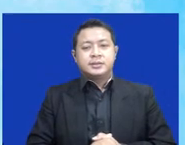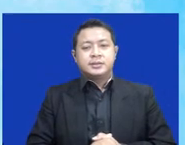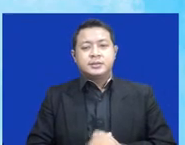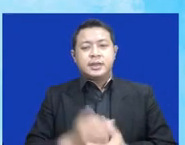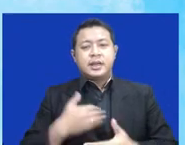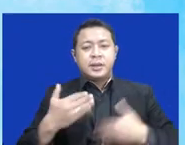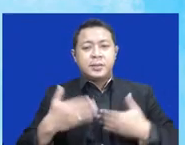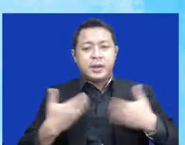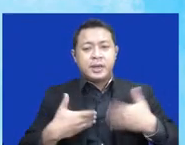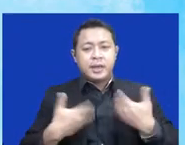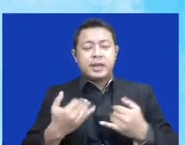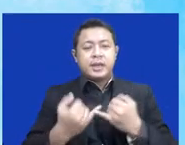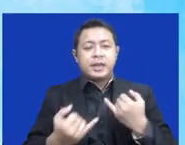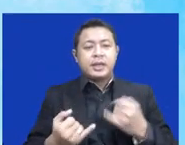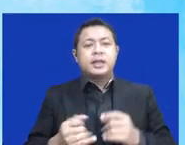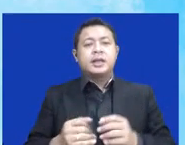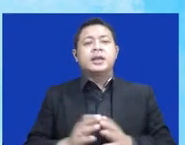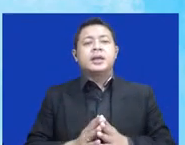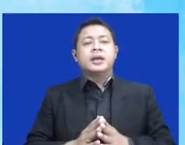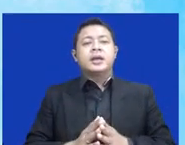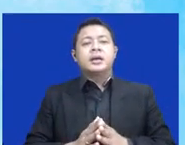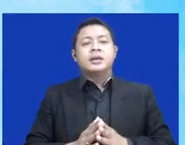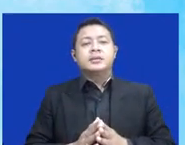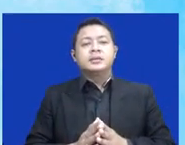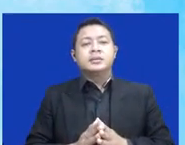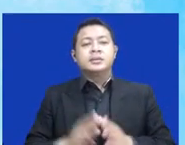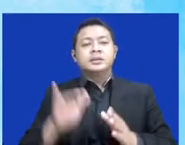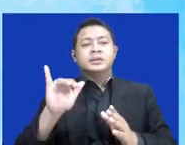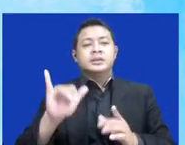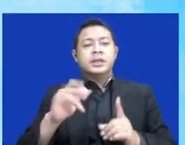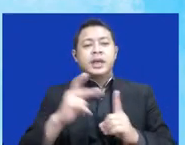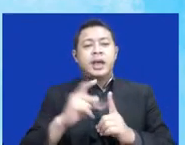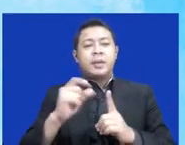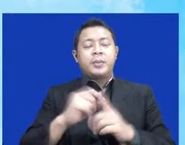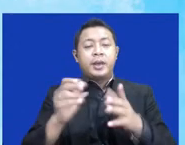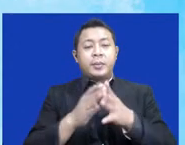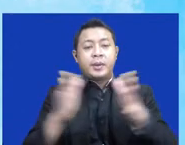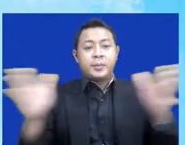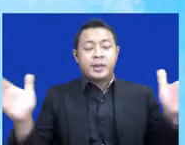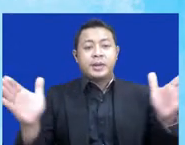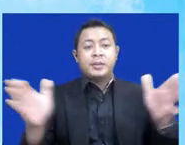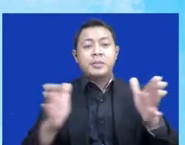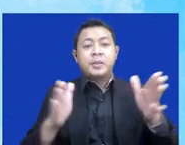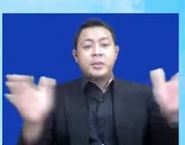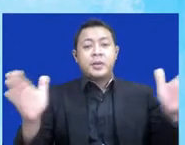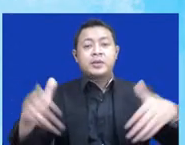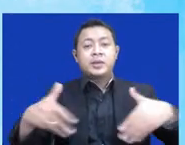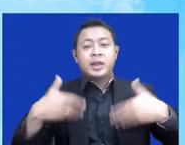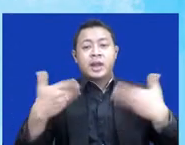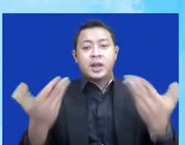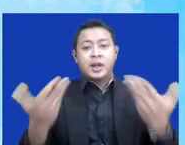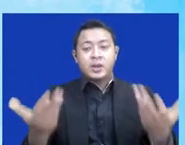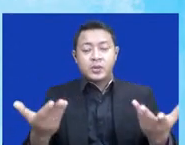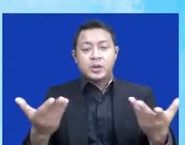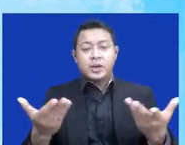YHP diperpanjang. Nah, kalau Randy sendiri melihat perpanjangan yang telah dilakukan ini, menurut Randy bagaimana?